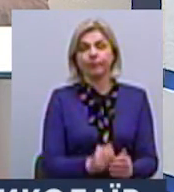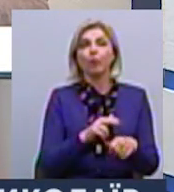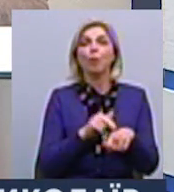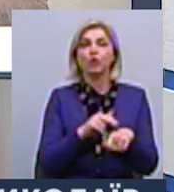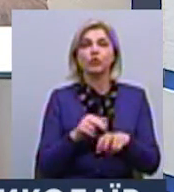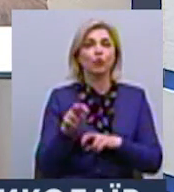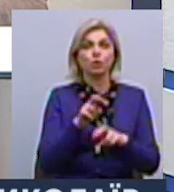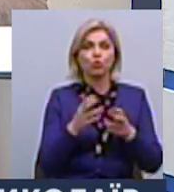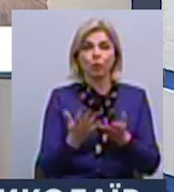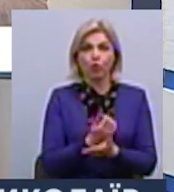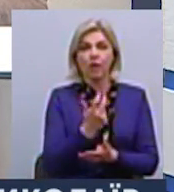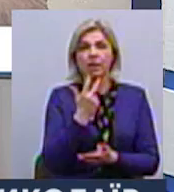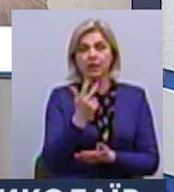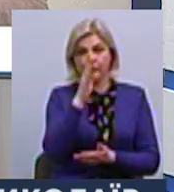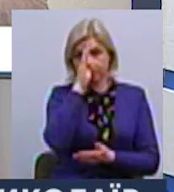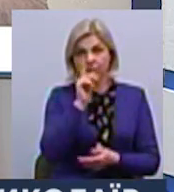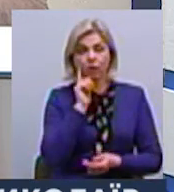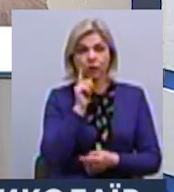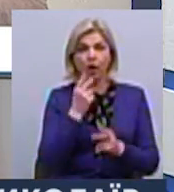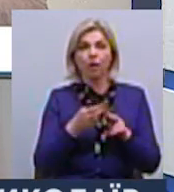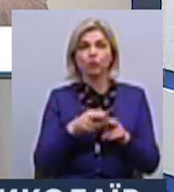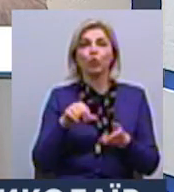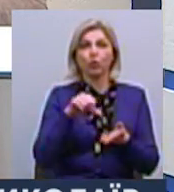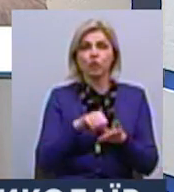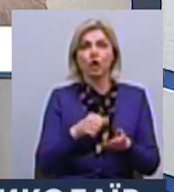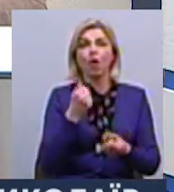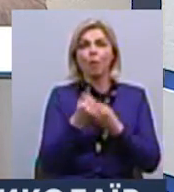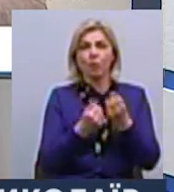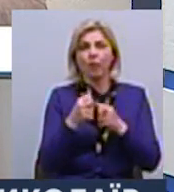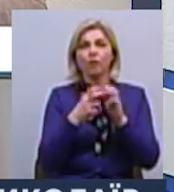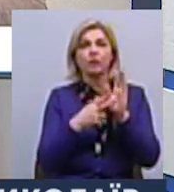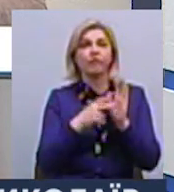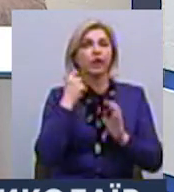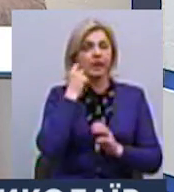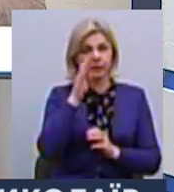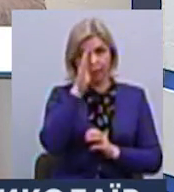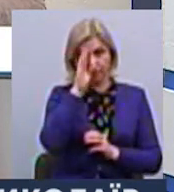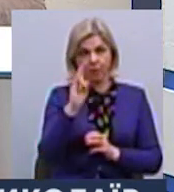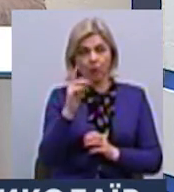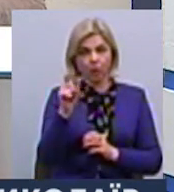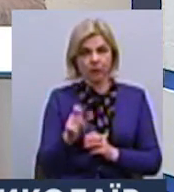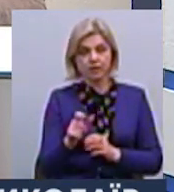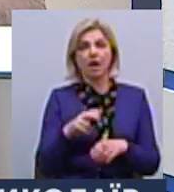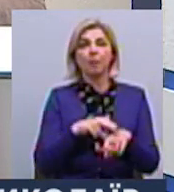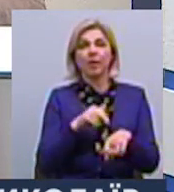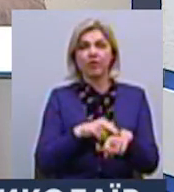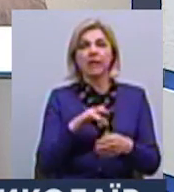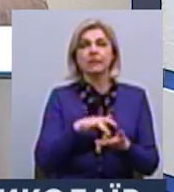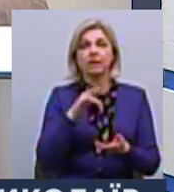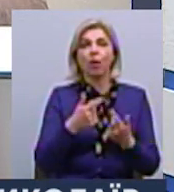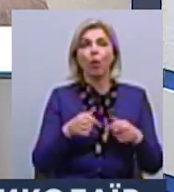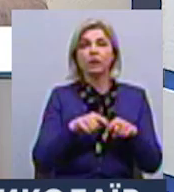Поліцейські розшукали 3 молодиків, які причетні до побиття 18-річного миколаївця. Оперативники Центрального відділу